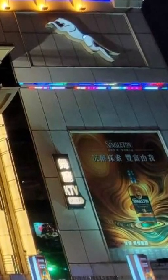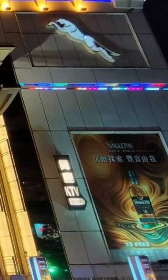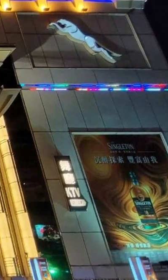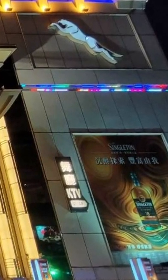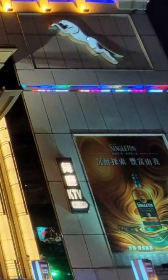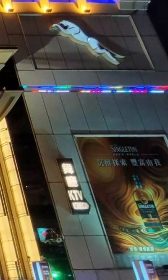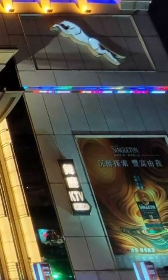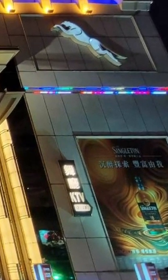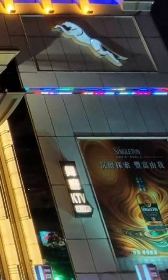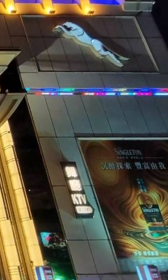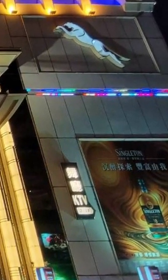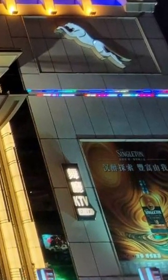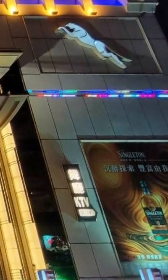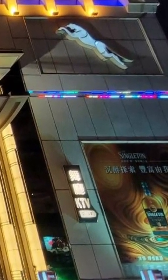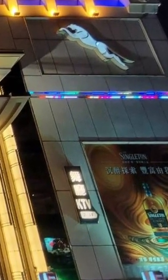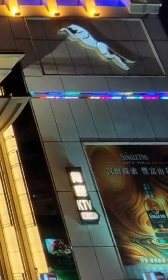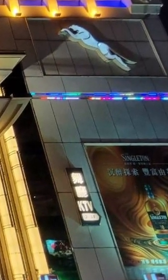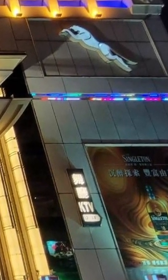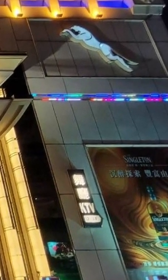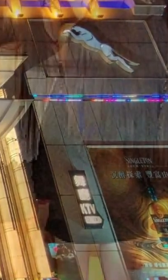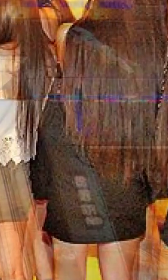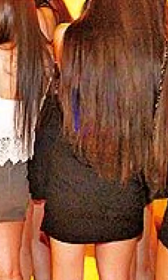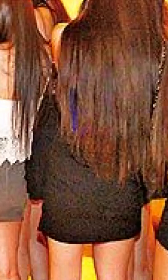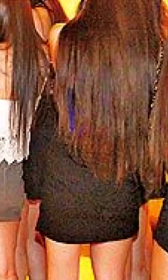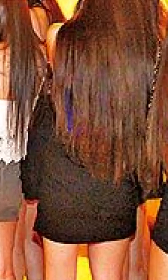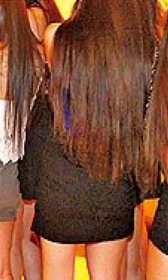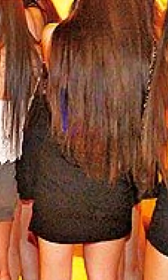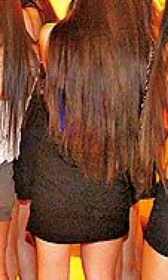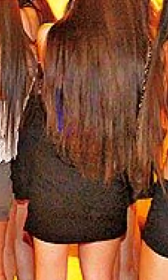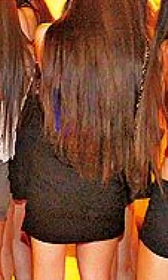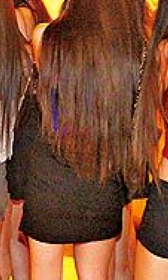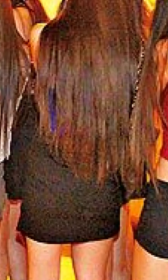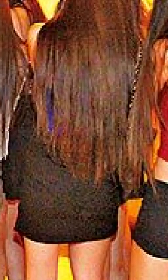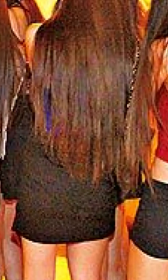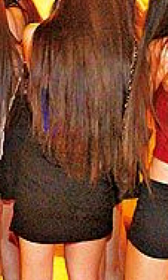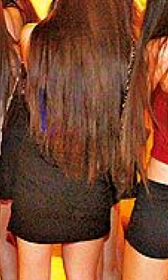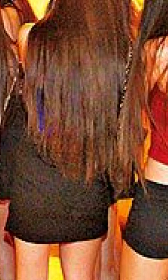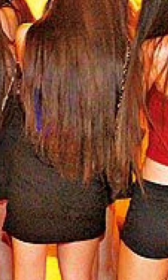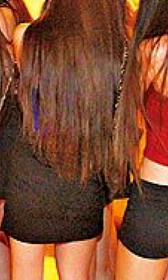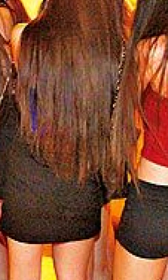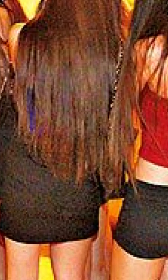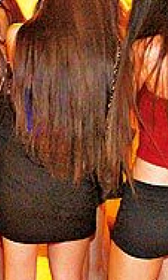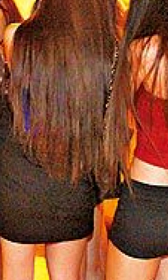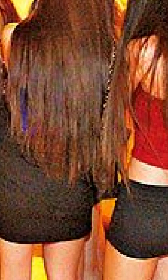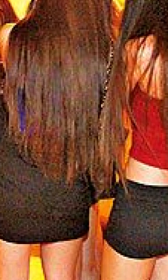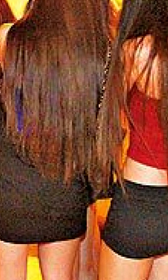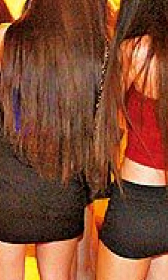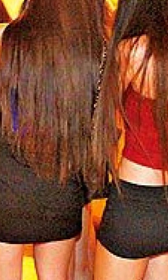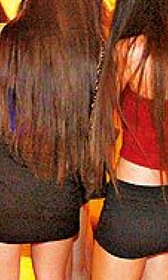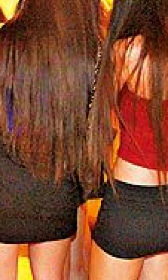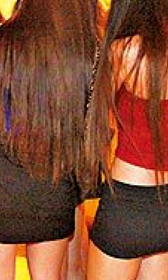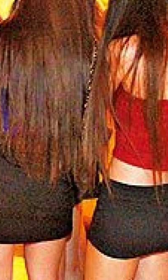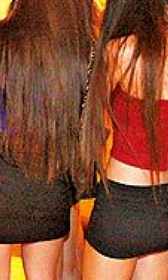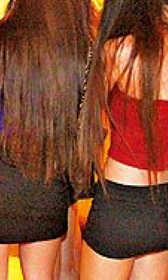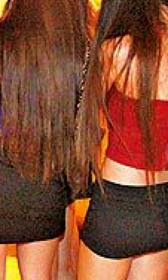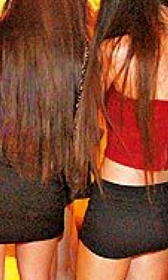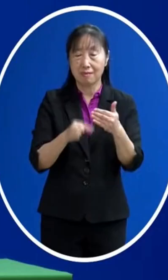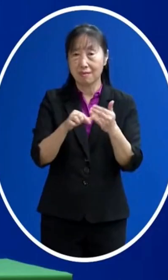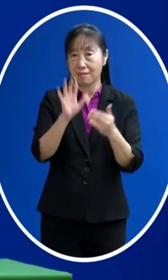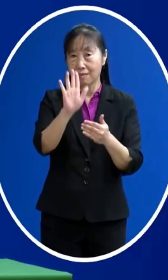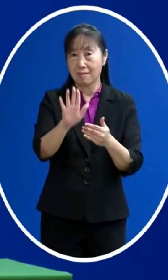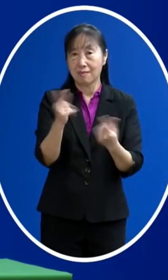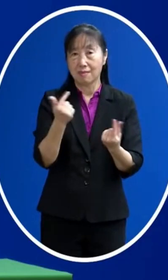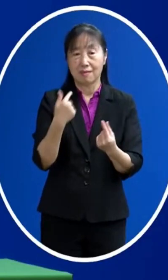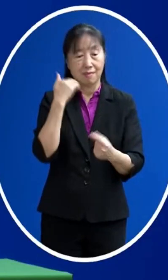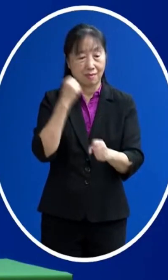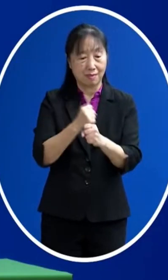廊等八大行业原则上维持关闭，没有陪侍服务者，只要符合防疫规定则可有条件开放。 就